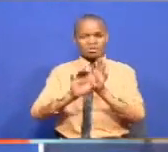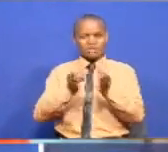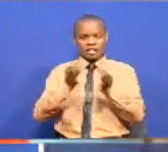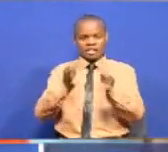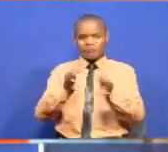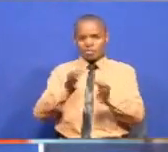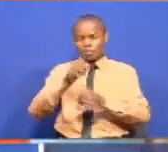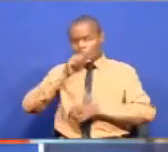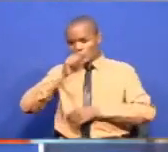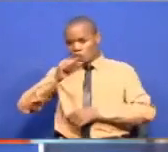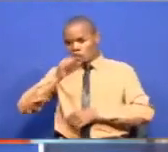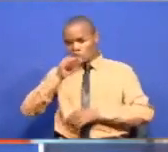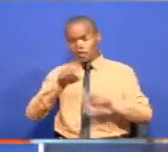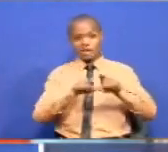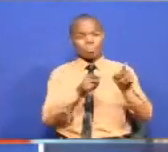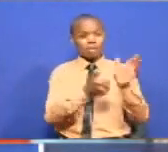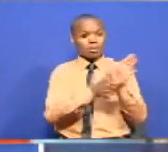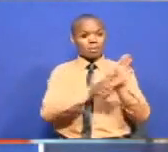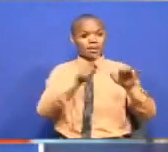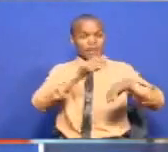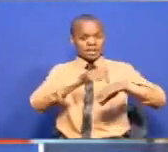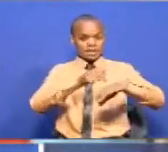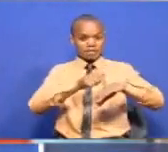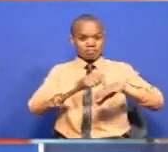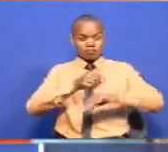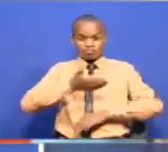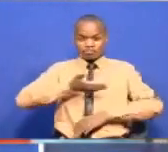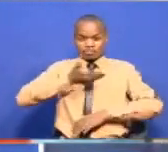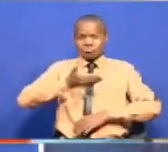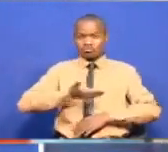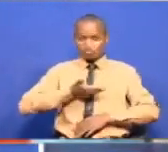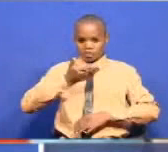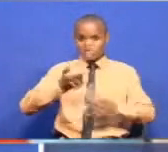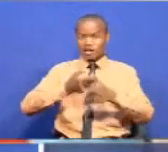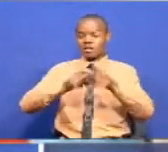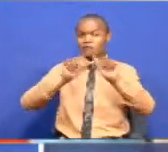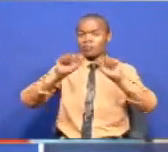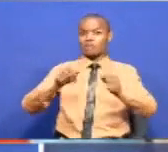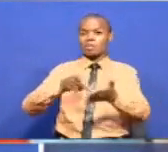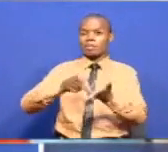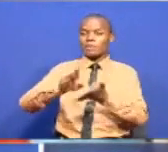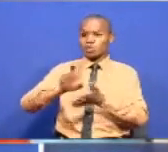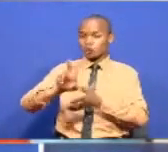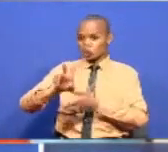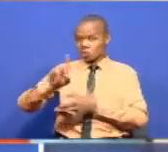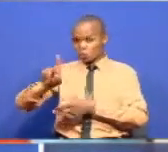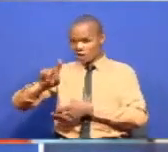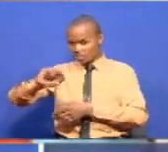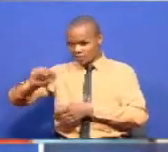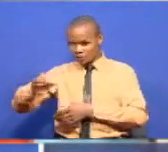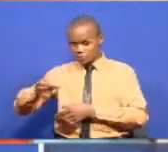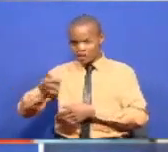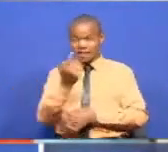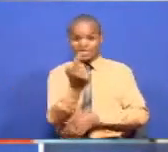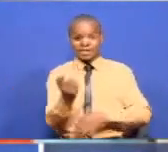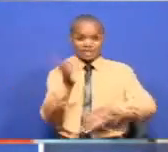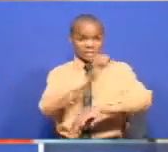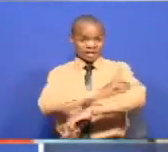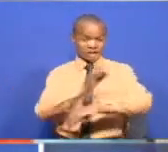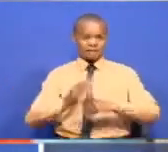in breathing, then that puts you at 21,400 shillings per day. If you have a severe form of